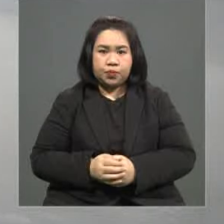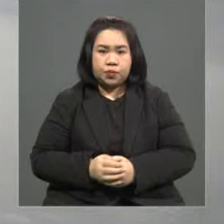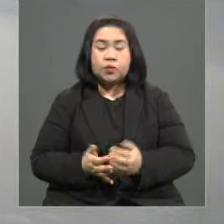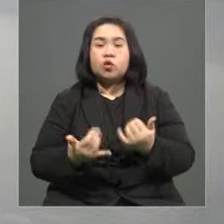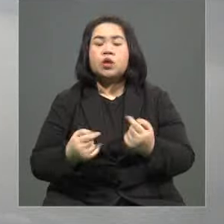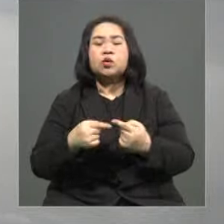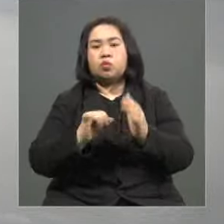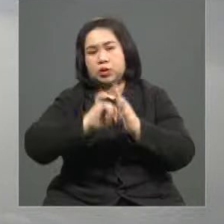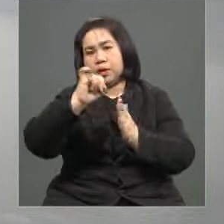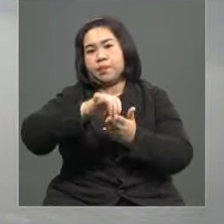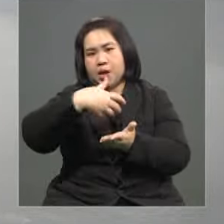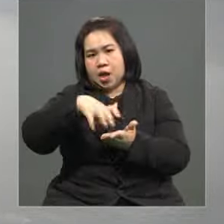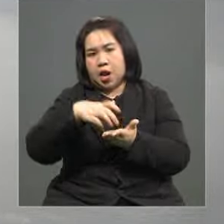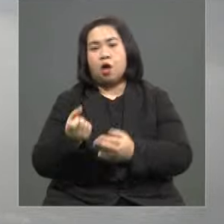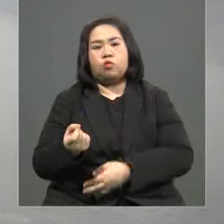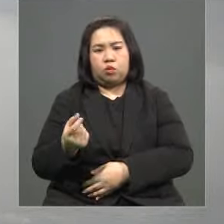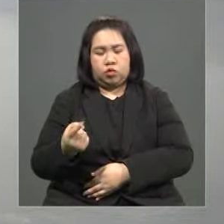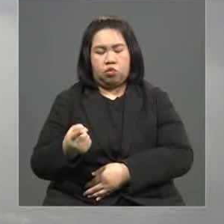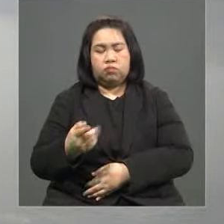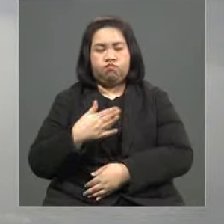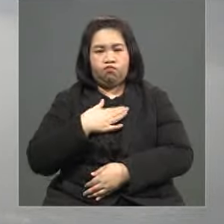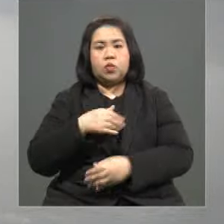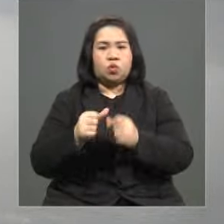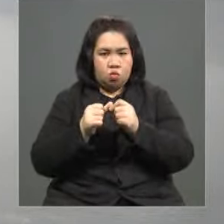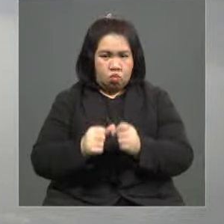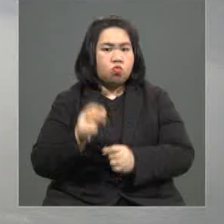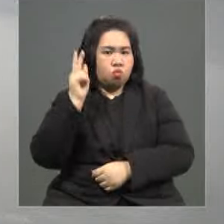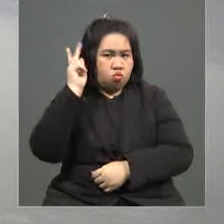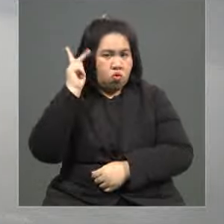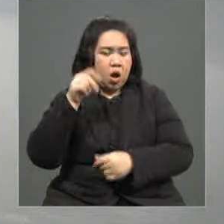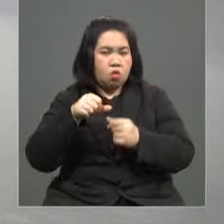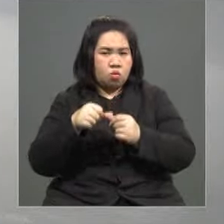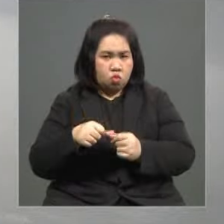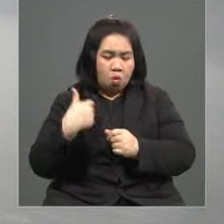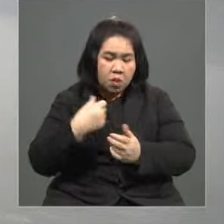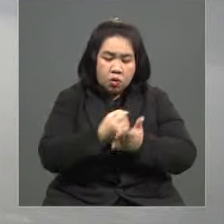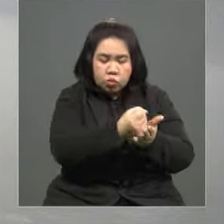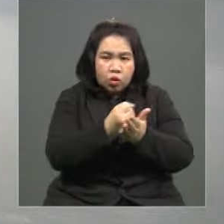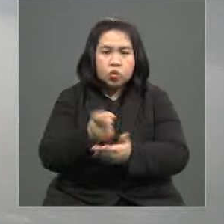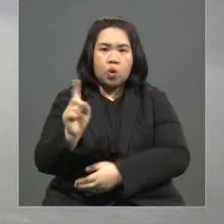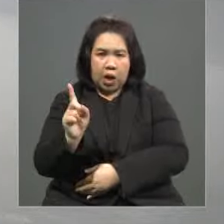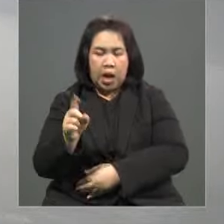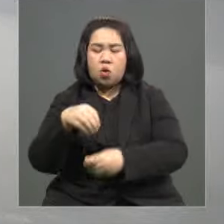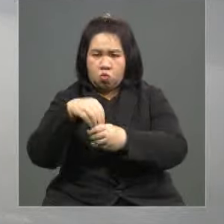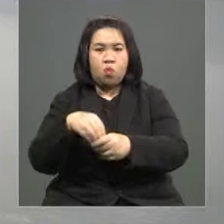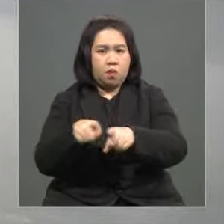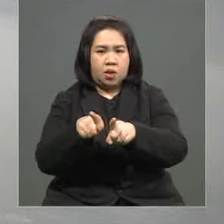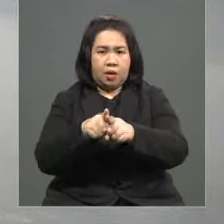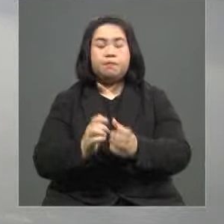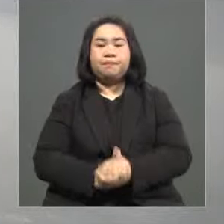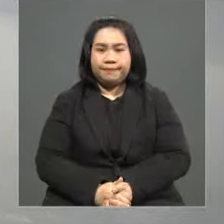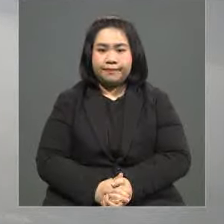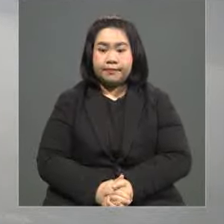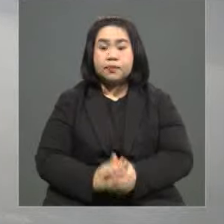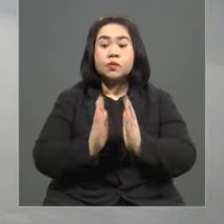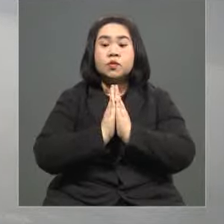ที่เกิดขึ้นในพื้นที่จังหวัดเชียงใหม่ซึ่งทีมข่าวของเราจะเกาะติดทั้งเรื่องของสถานการณ์และความช่วยเหลือประชาชนในพื้นที่อย่างต่อเนื่องครับ